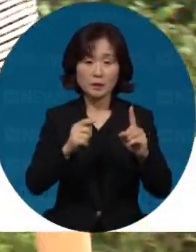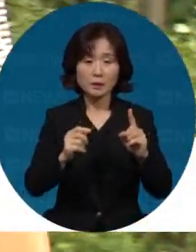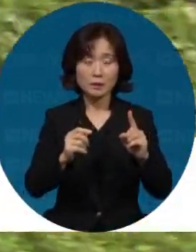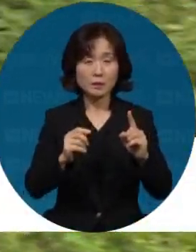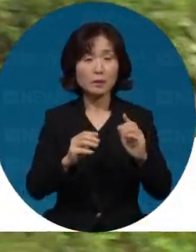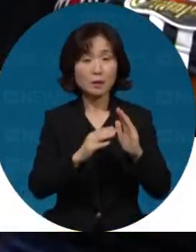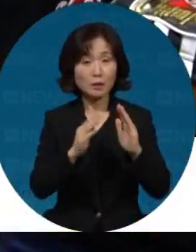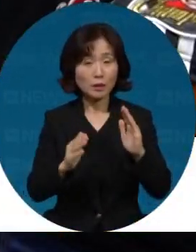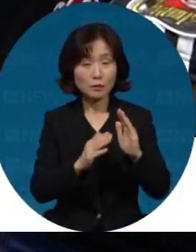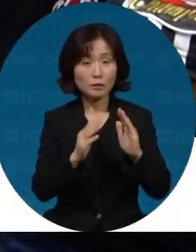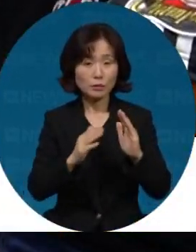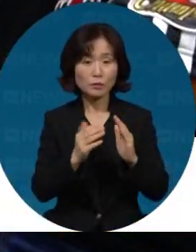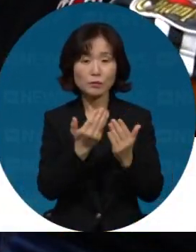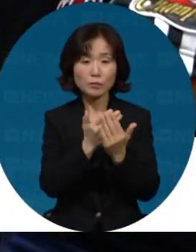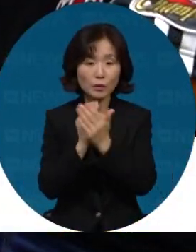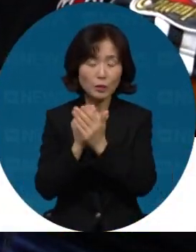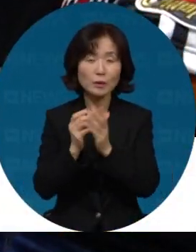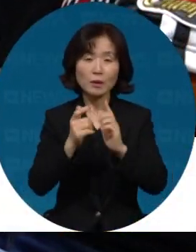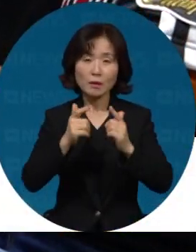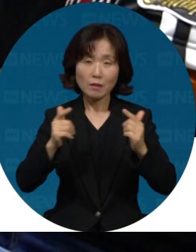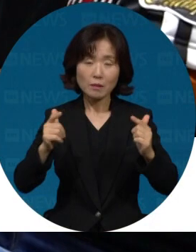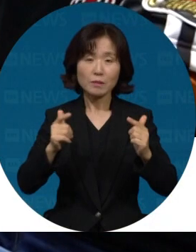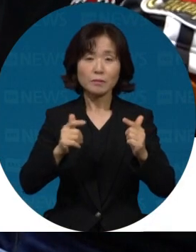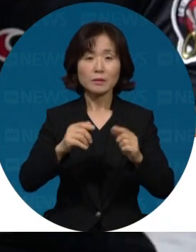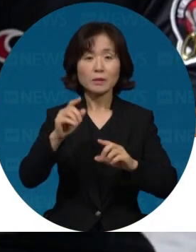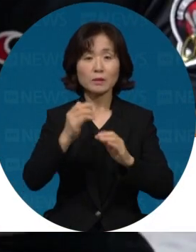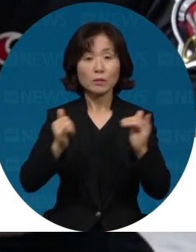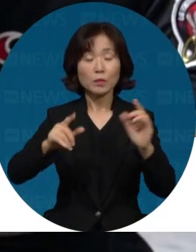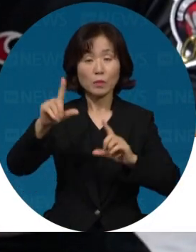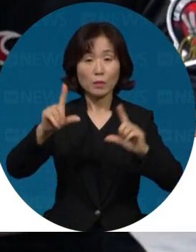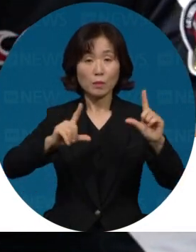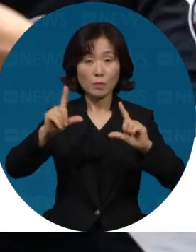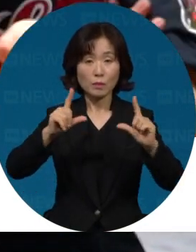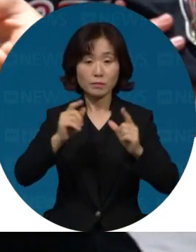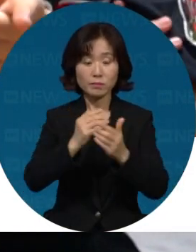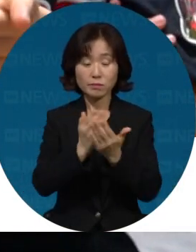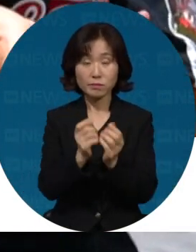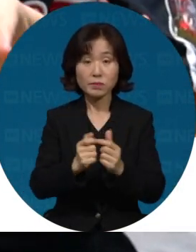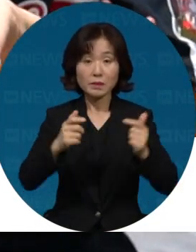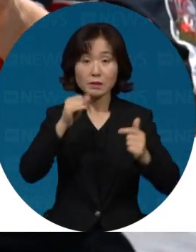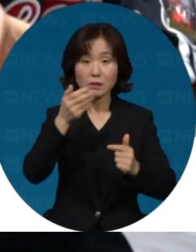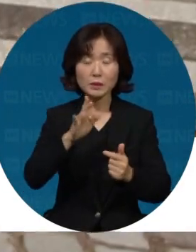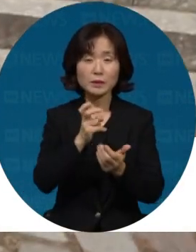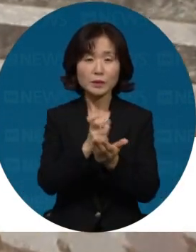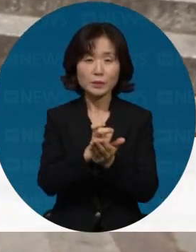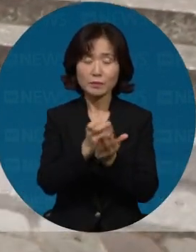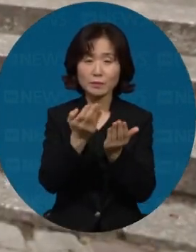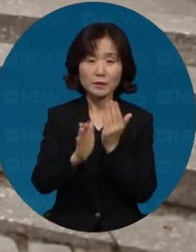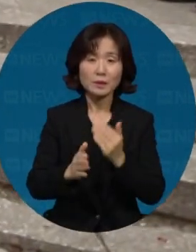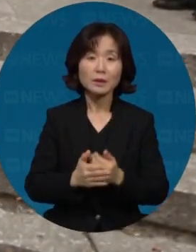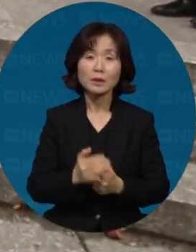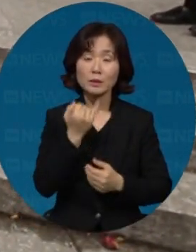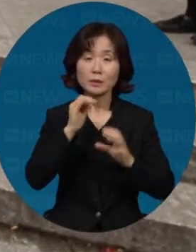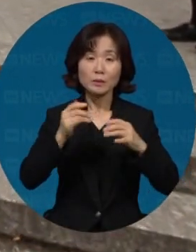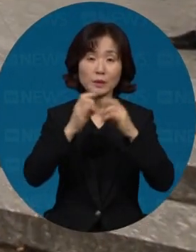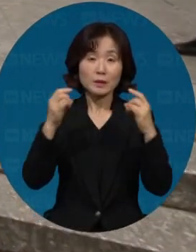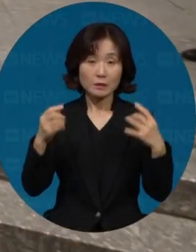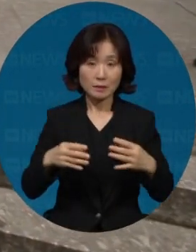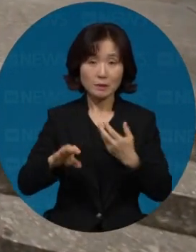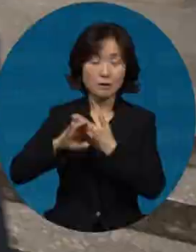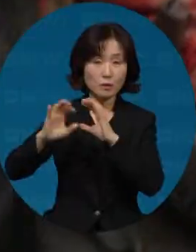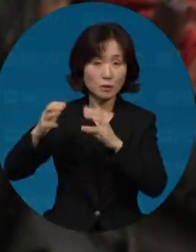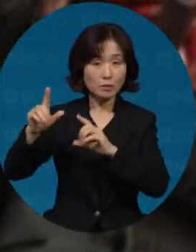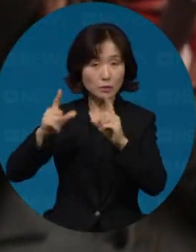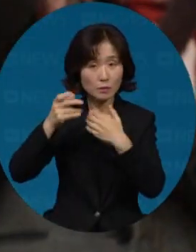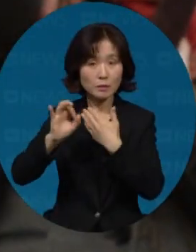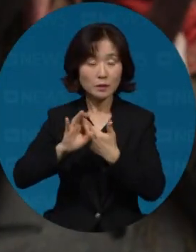등 다양한 가족 형태가 늘고 있지만 제도는 이를 따라오지 못하고 있는 실정입니다. 독일과 프랑스 등 해외에서